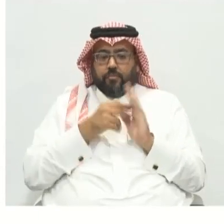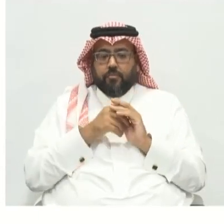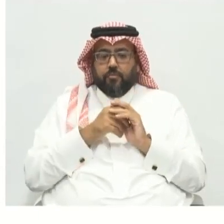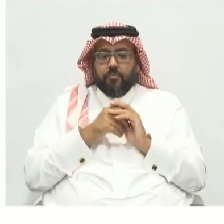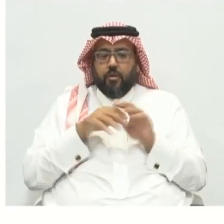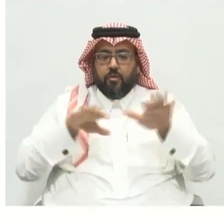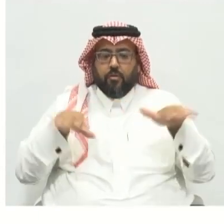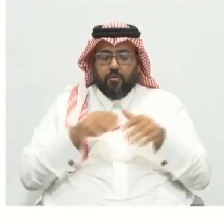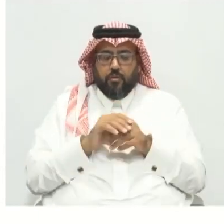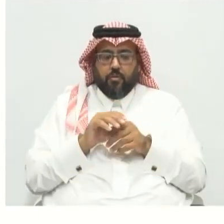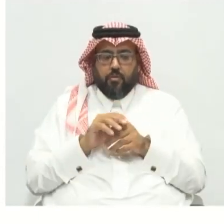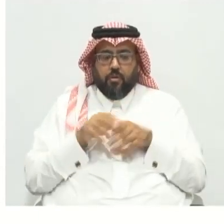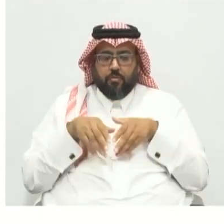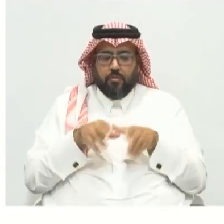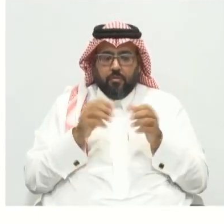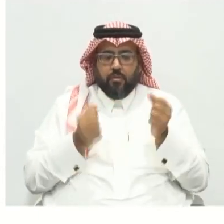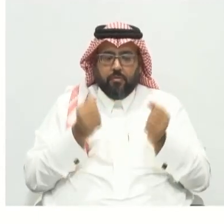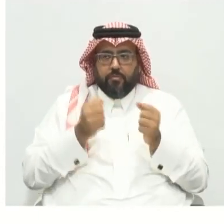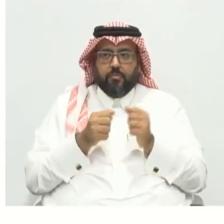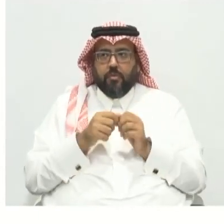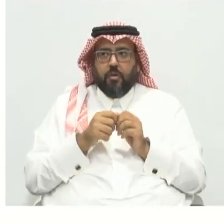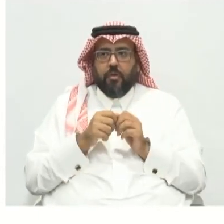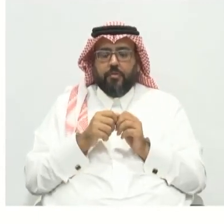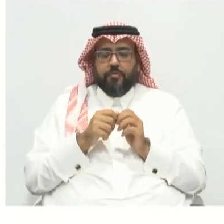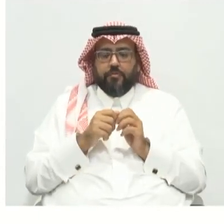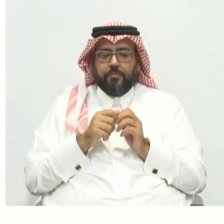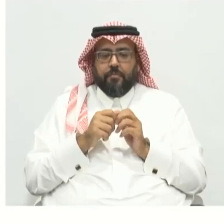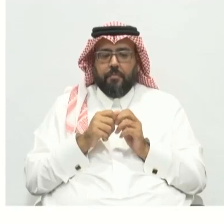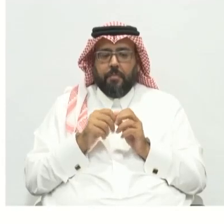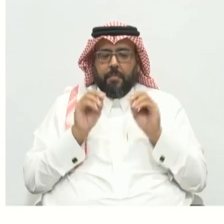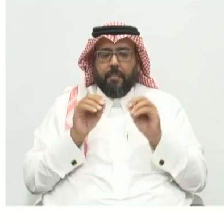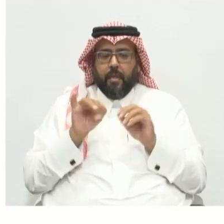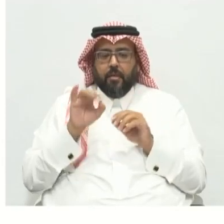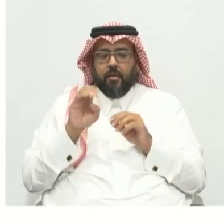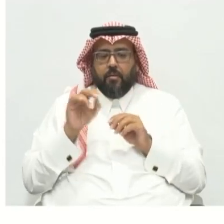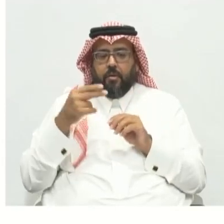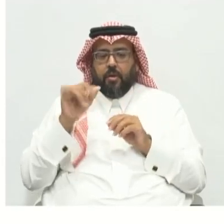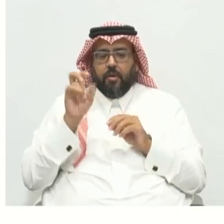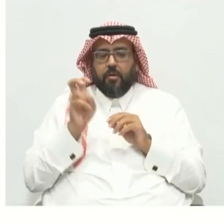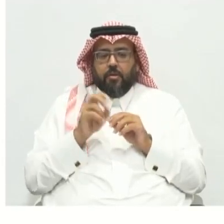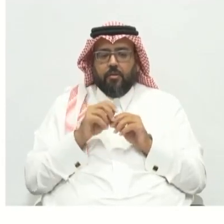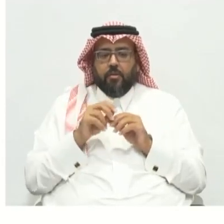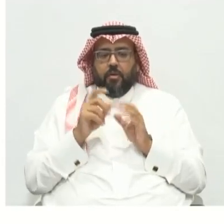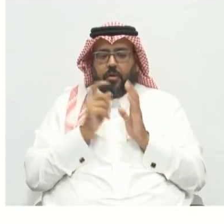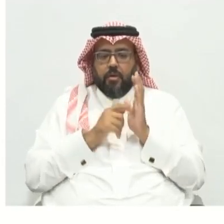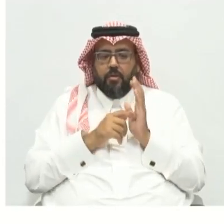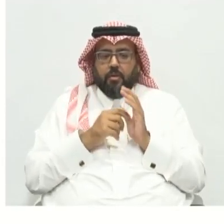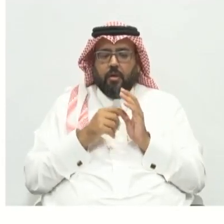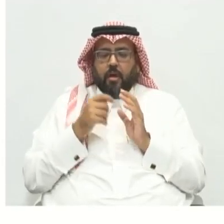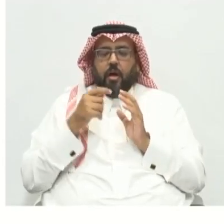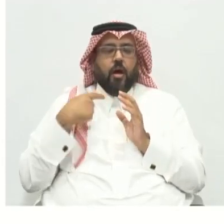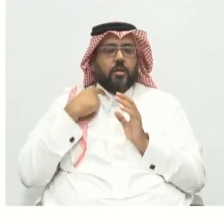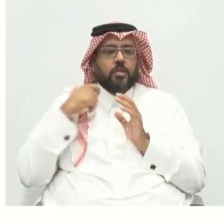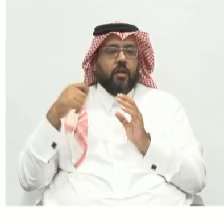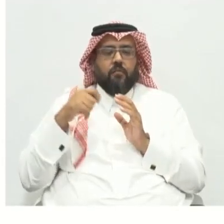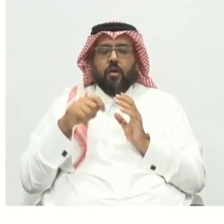موجوداته او اي من وسائل النقل ما لم يكن مرخصا بذلك من الجهه المعنيه كما نصت الماده الثامنه على الغرامه الماليه جزاء